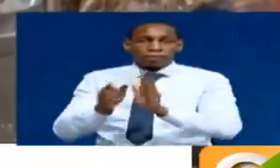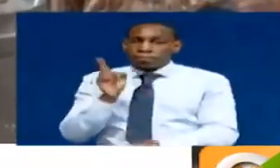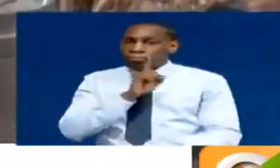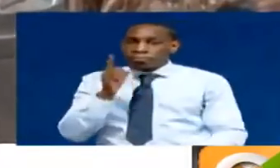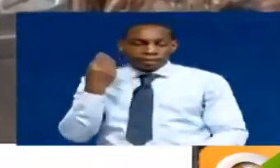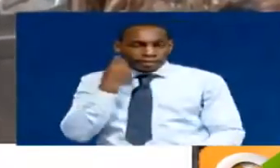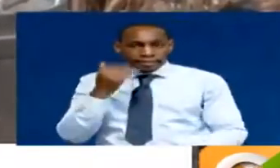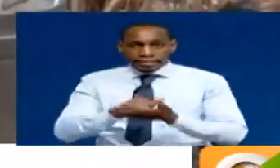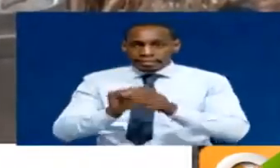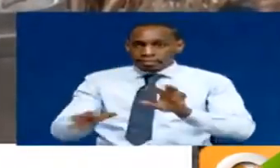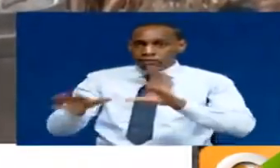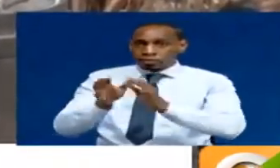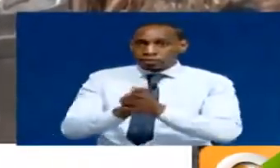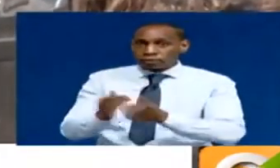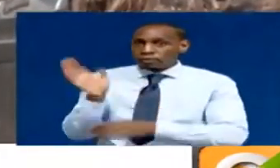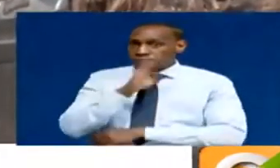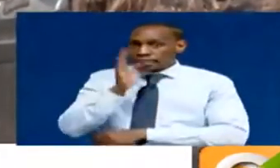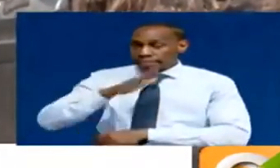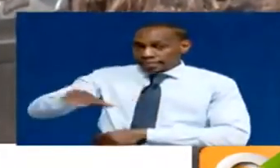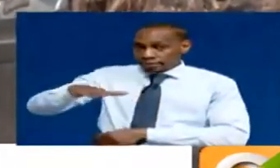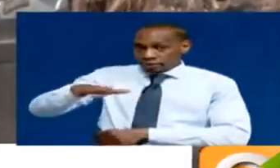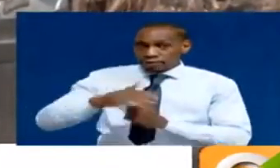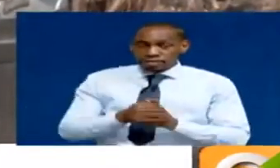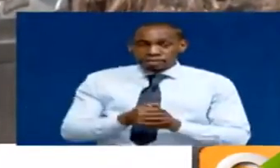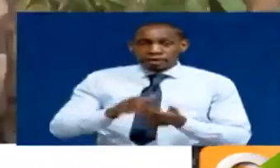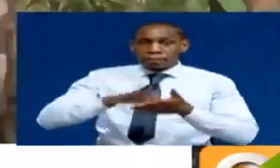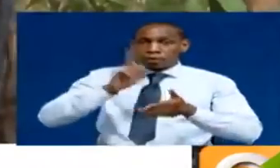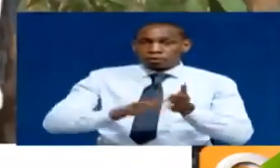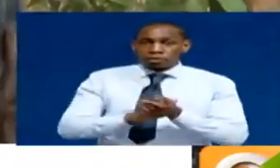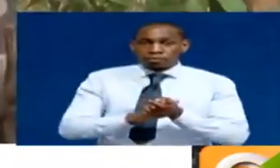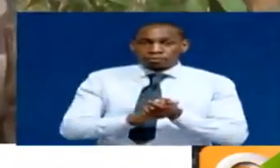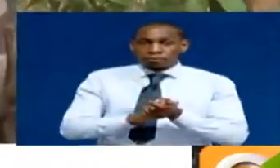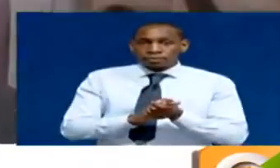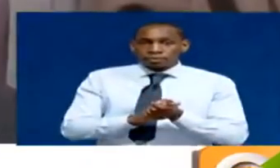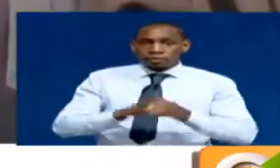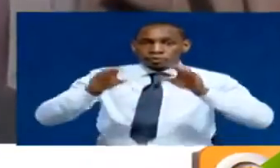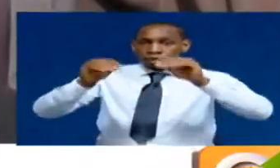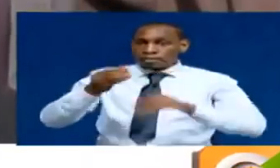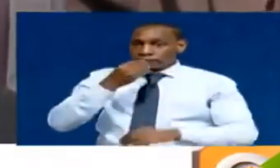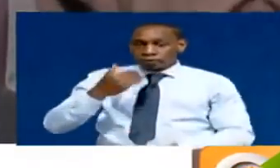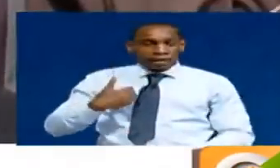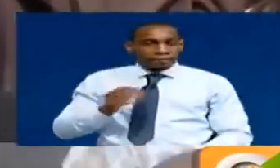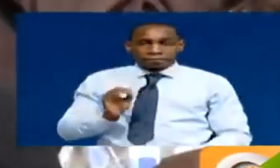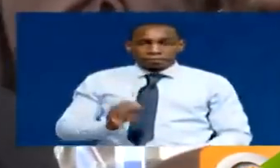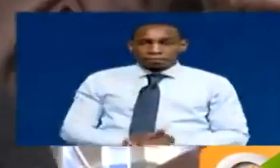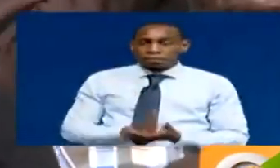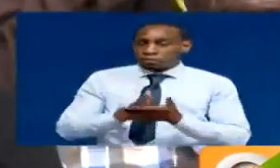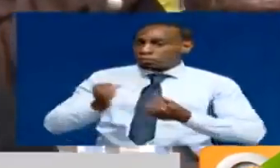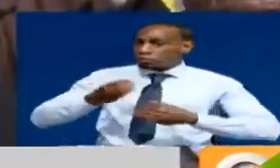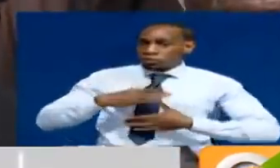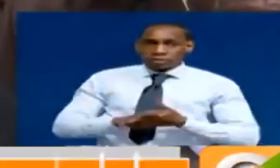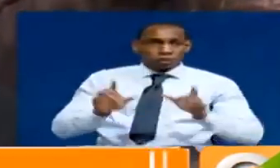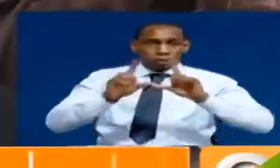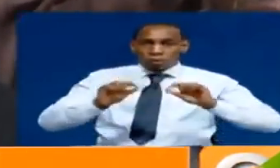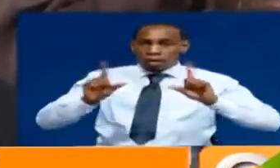hatari yanayotokana na uchafu wa mazingira. Kando na utapiamlo kwa watoto. Nimeshangaa sana, hata